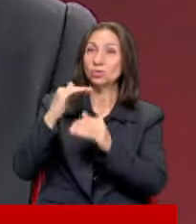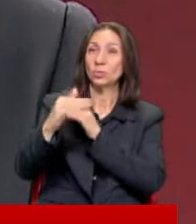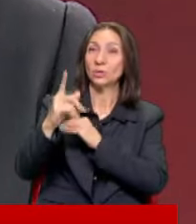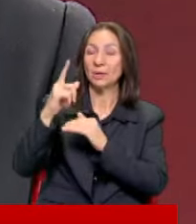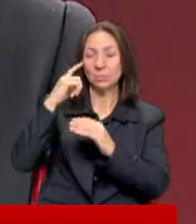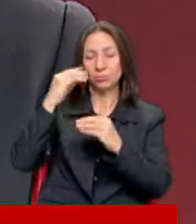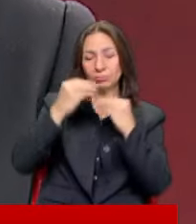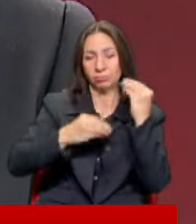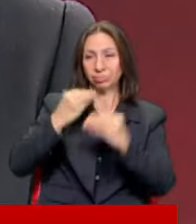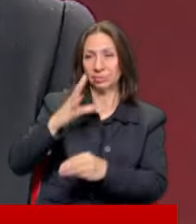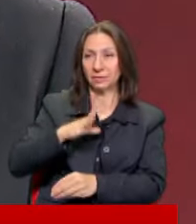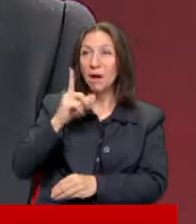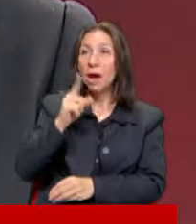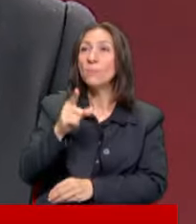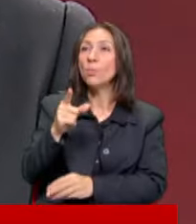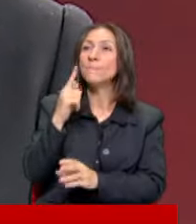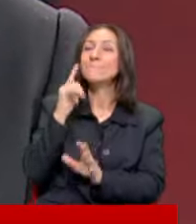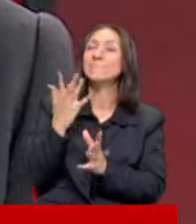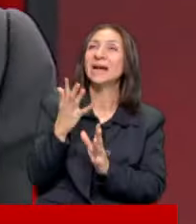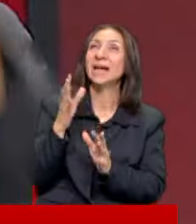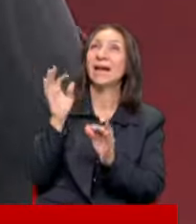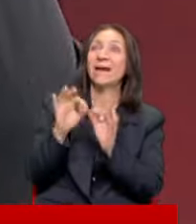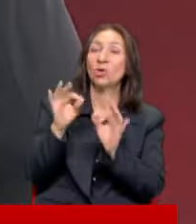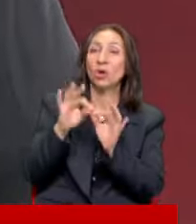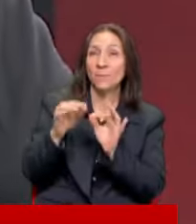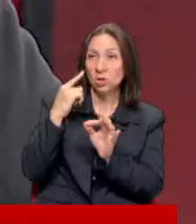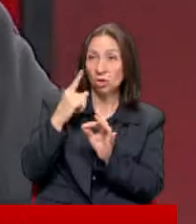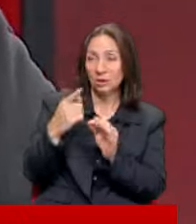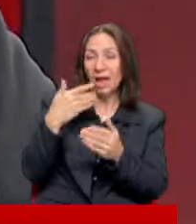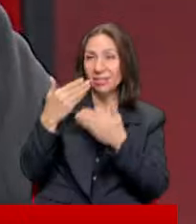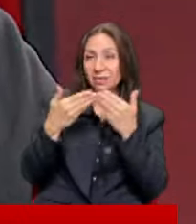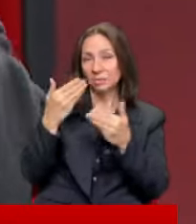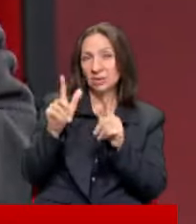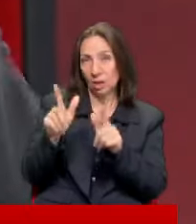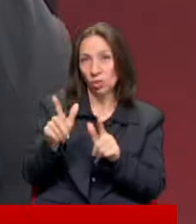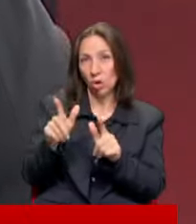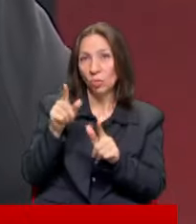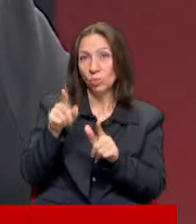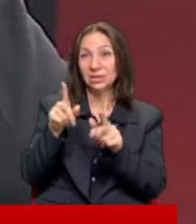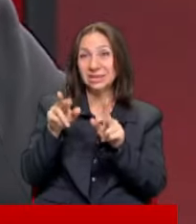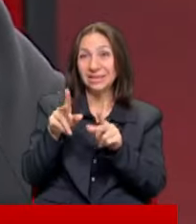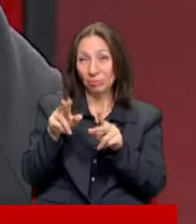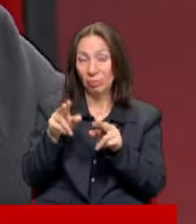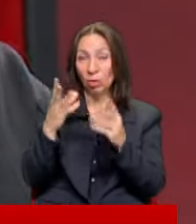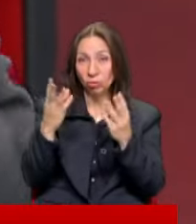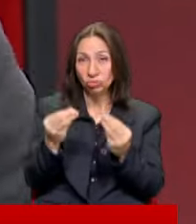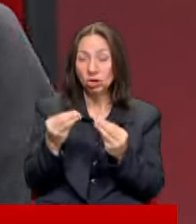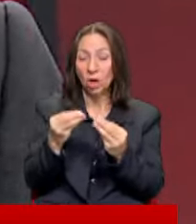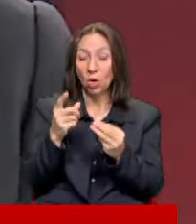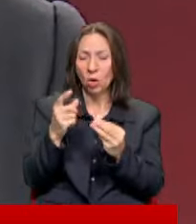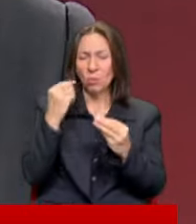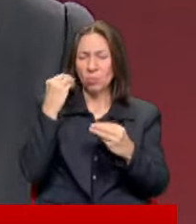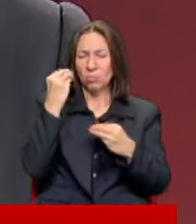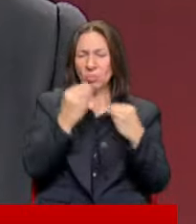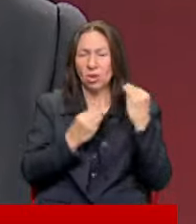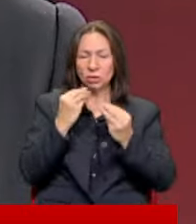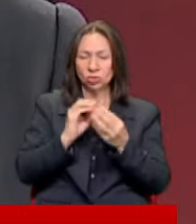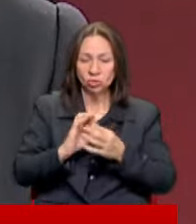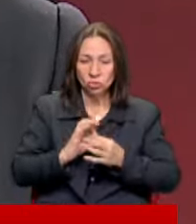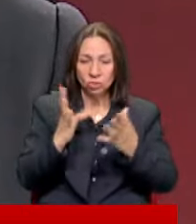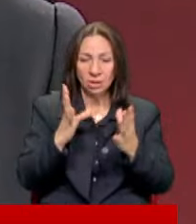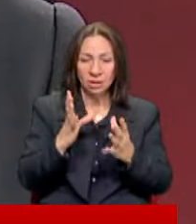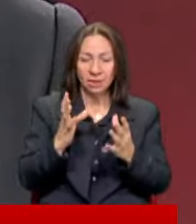bir travmada yaşıyoruz bunu belki de ekonomi üzerinden de tarif etmemiz gerekiyor Bu tür durumlarda o travmayı aşabilen